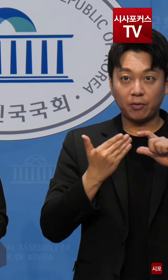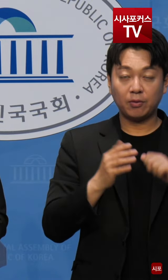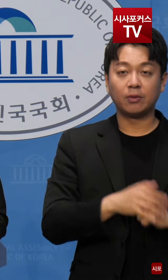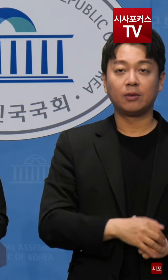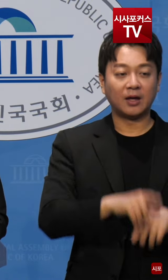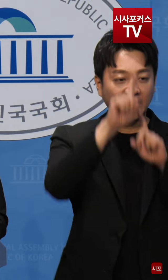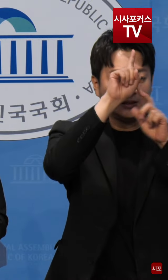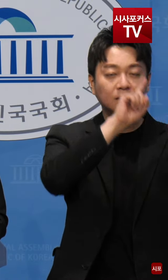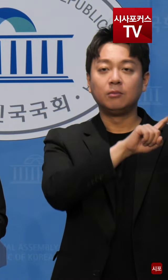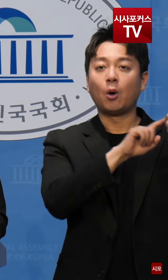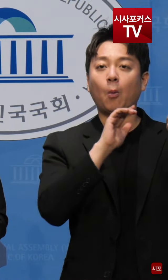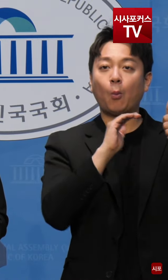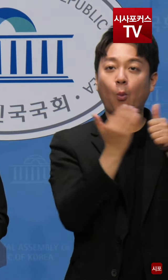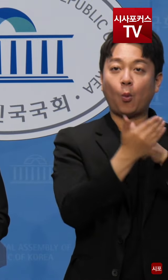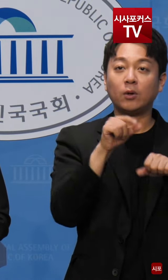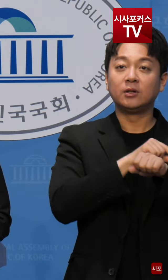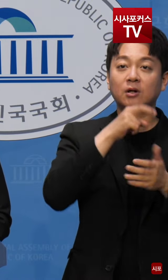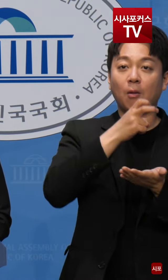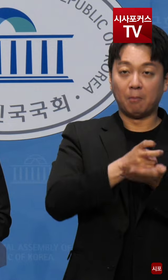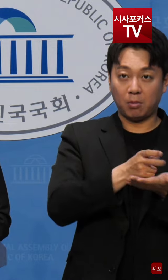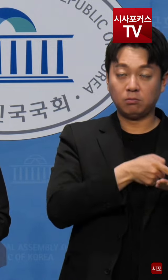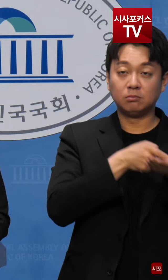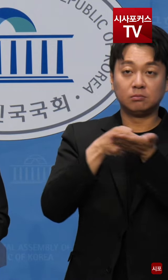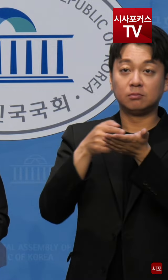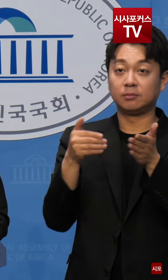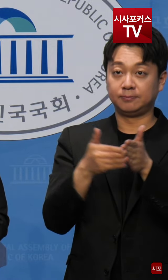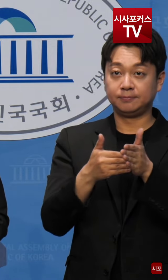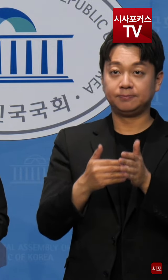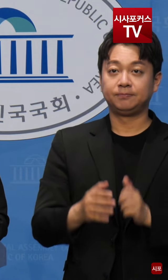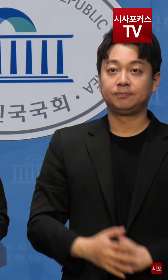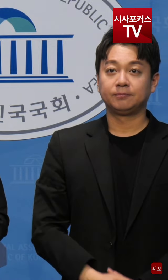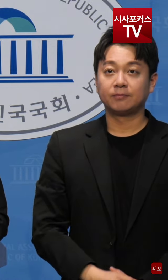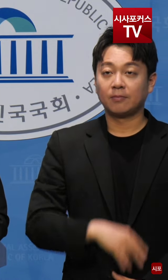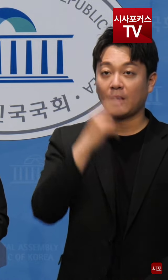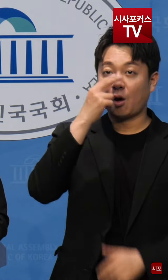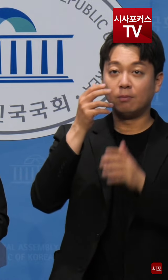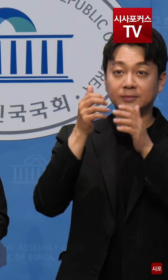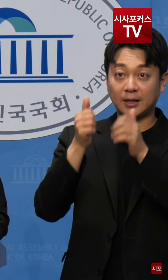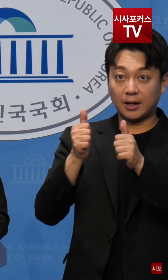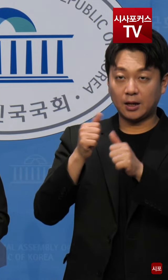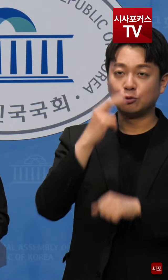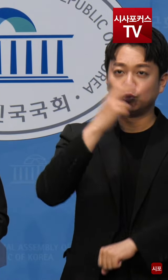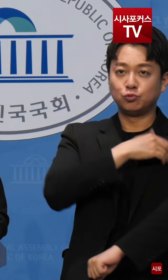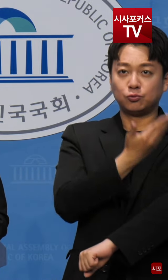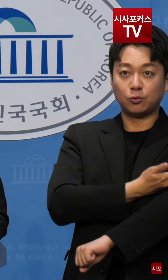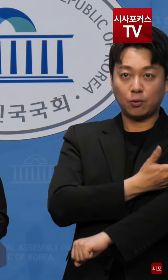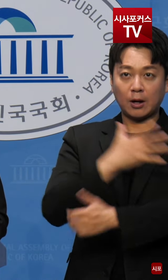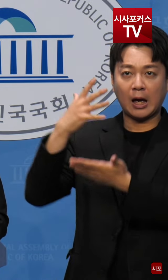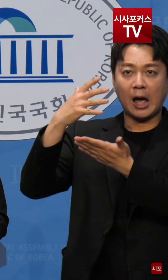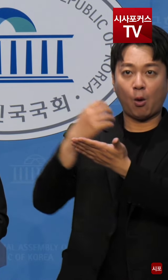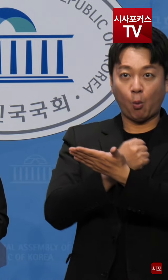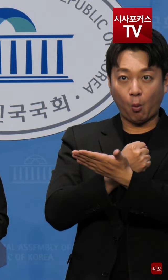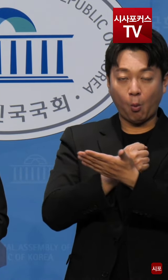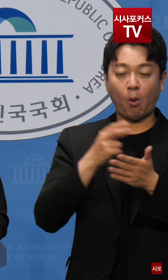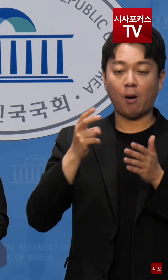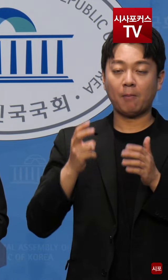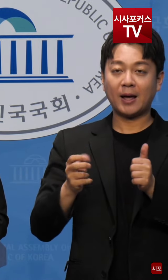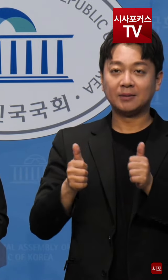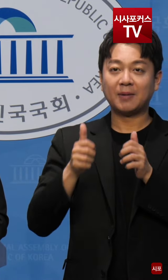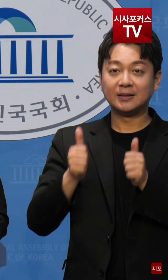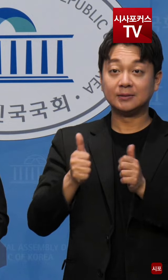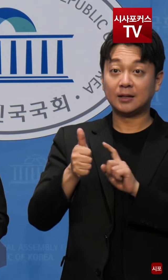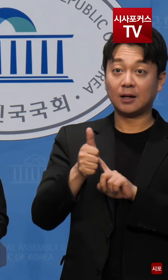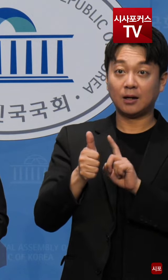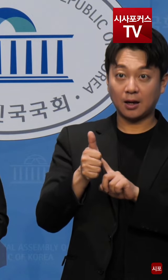방탄특검법을 강행하는가 하면 검찰 수사권을 완전히 박탈하고 판사가 법을 왜곡해